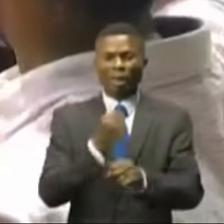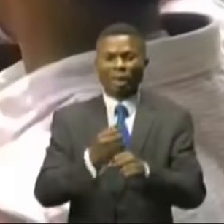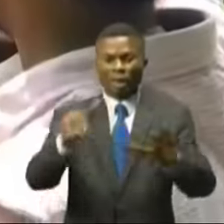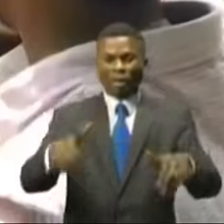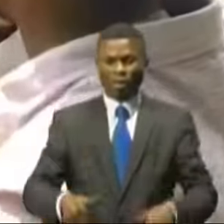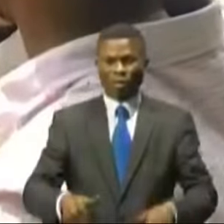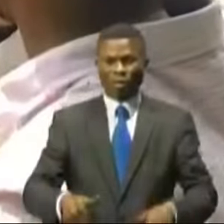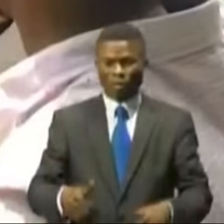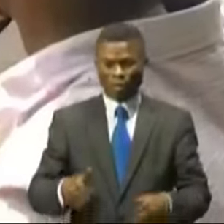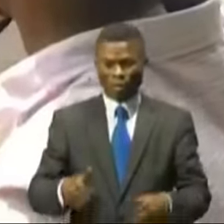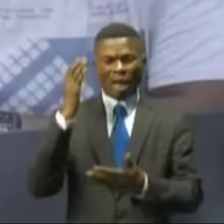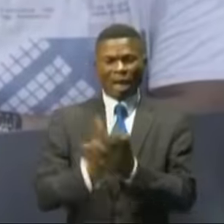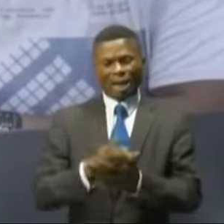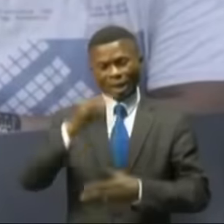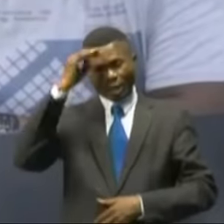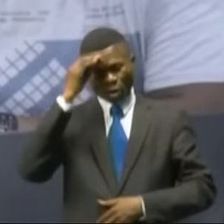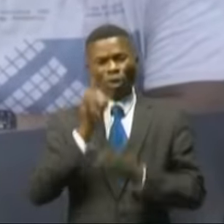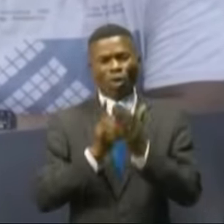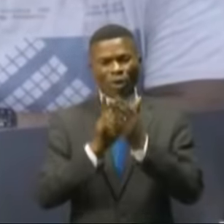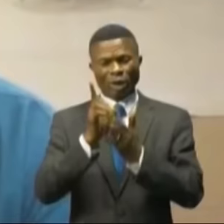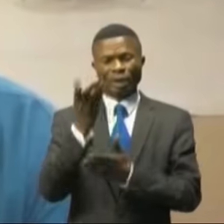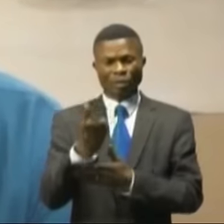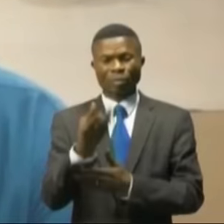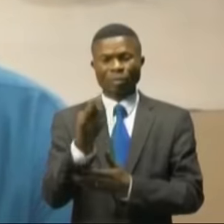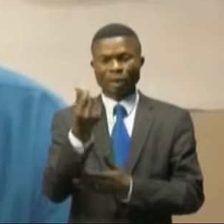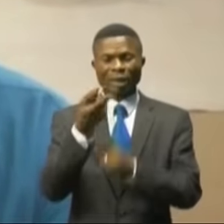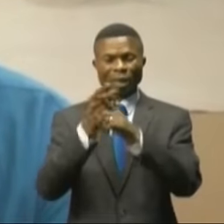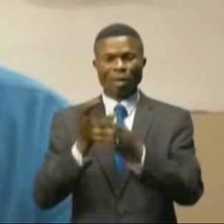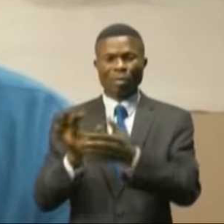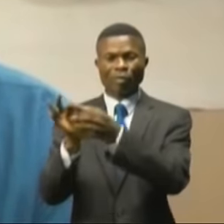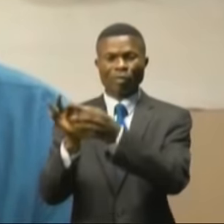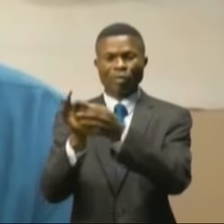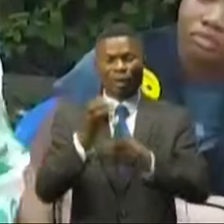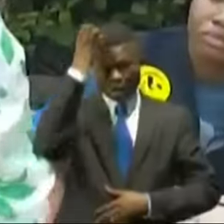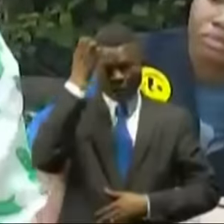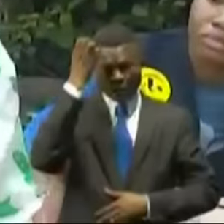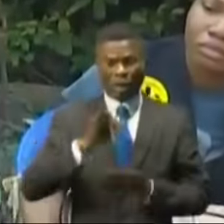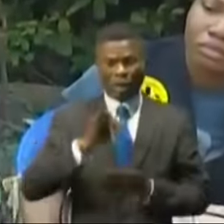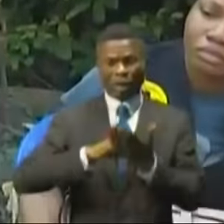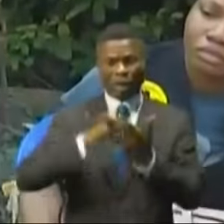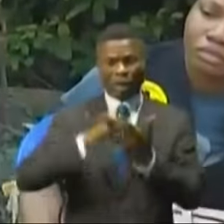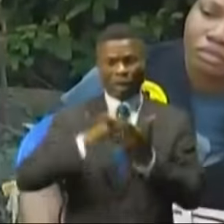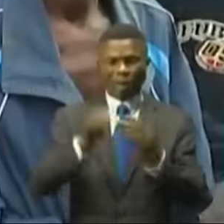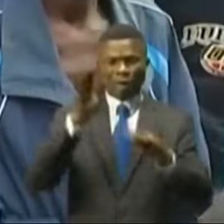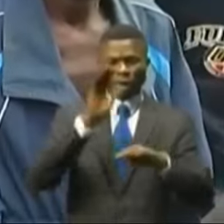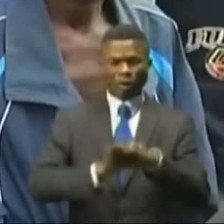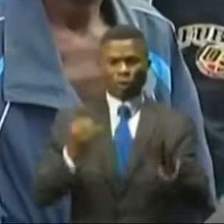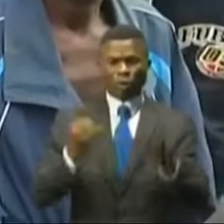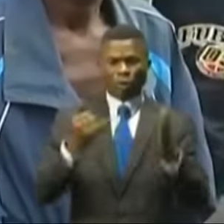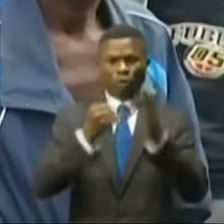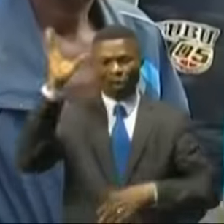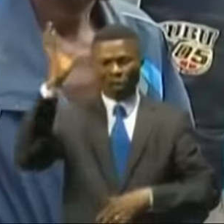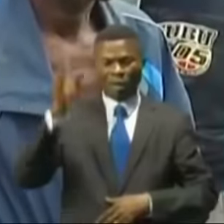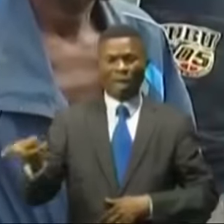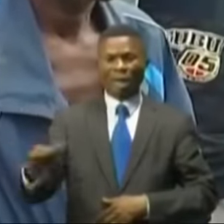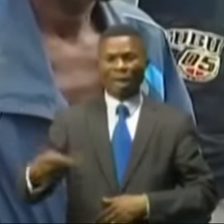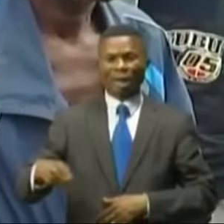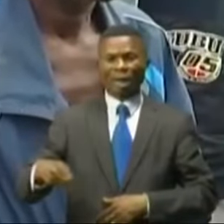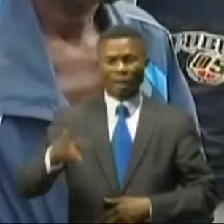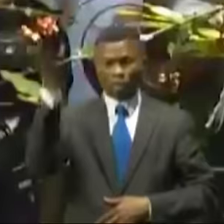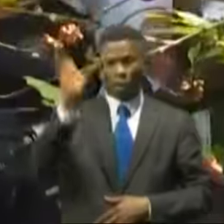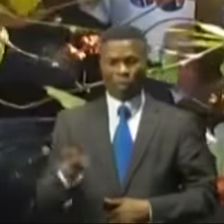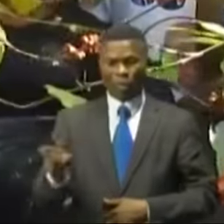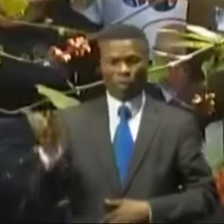d'un état de précarité. Financé par l'Union européenne, ce projet couvre 60 villages dans les territoires de Lukula. Nous sommes